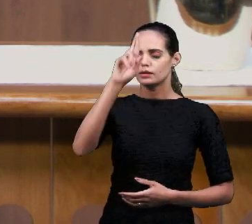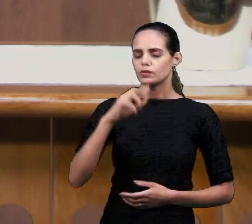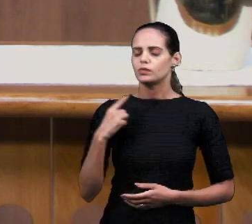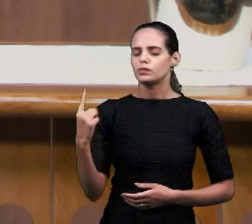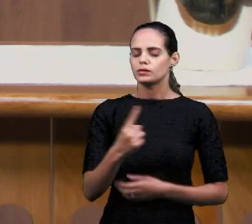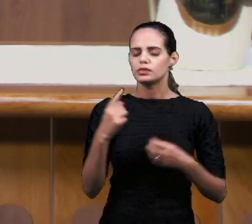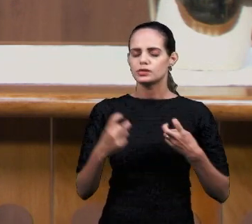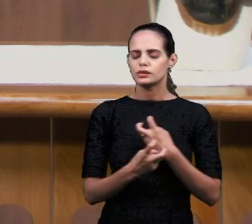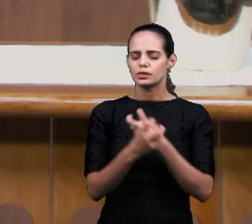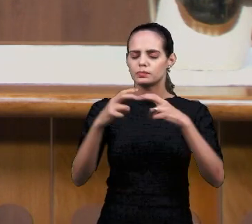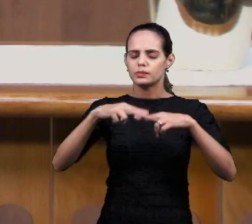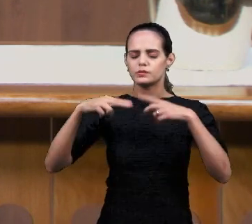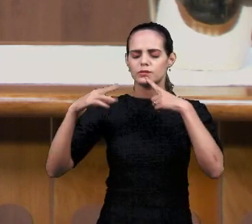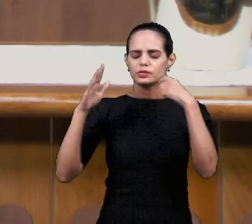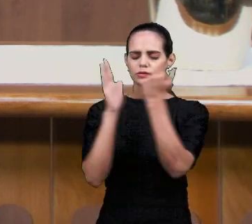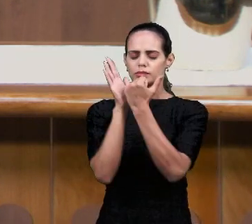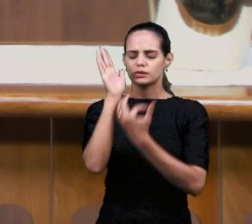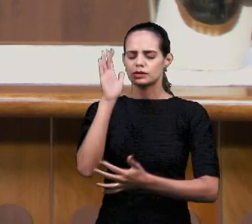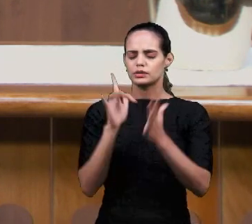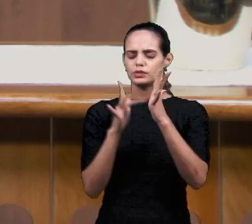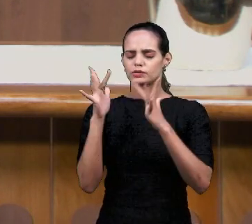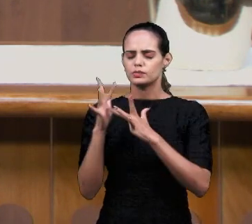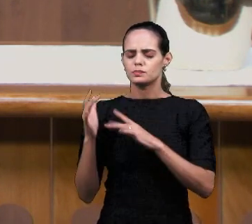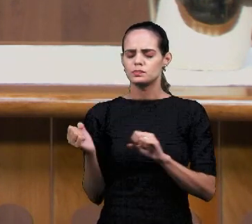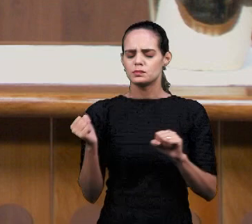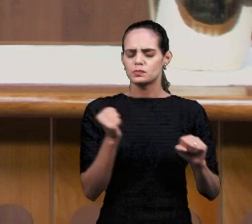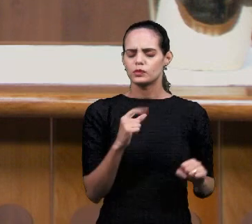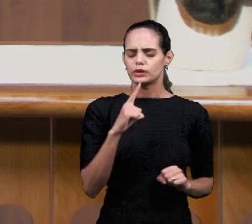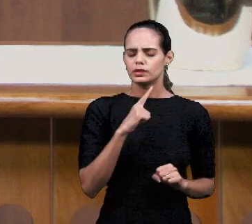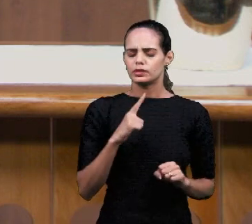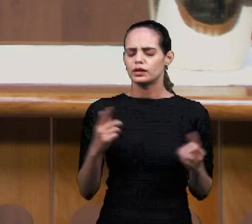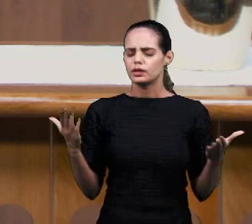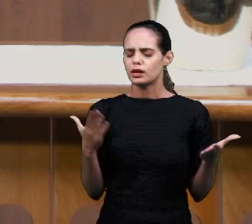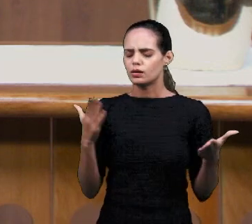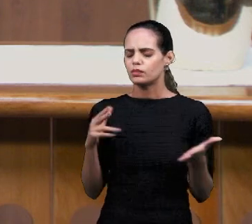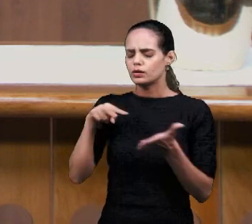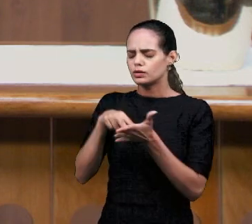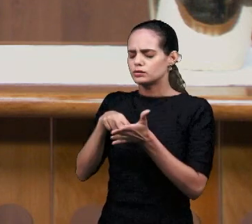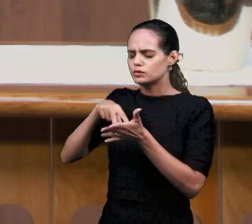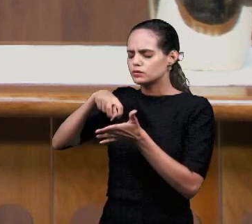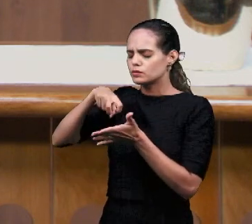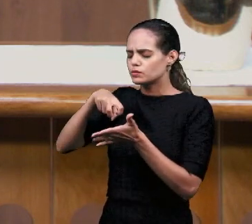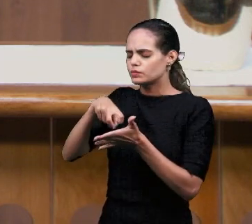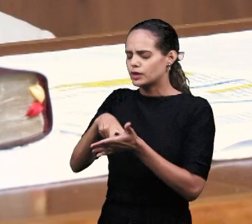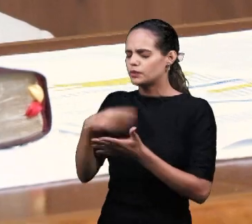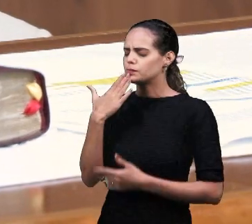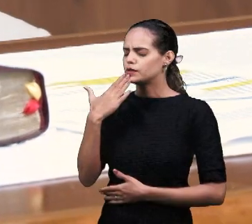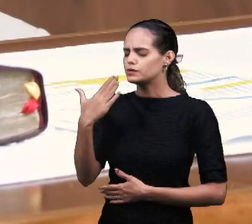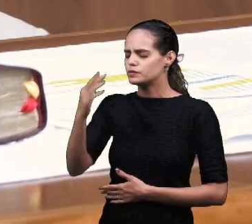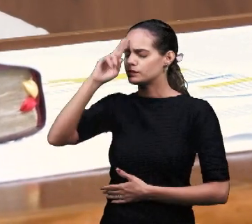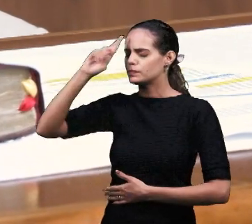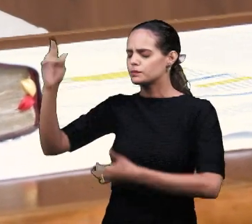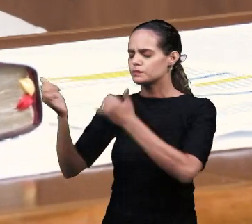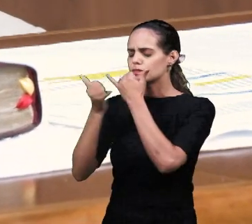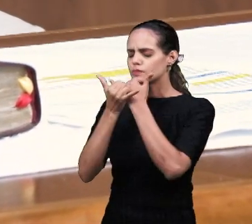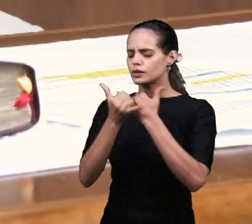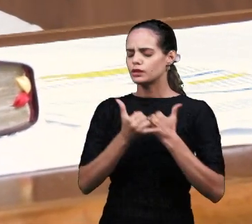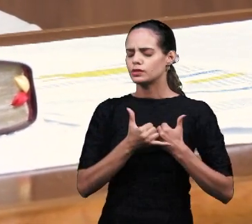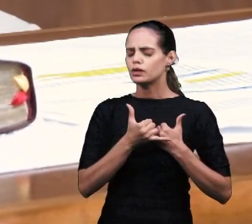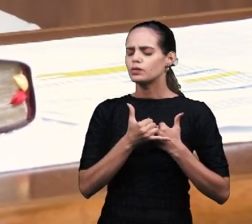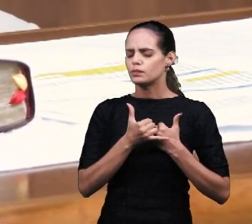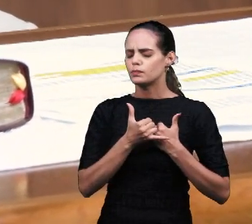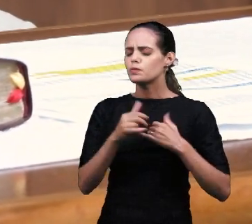Seigneur, nous prions par le pouvoir qui est dans le sang du Seigneur Jésus. Nous nous prosternons devant toi. Nous demandons pardon pour